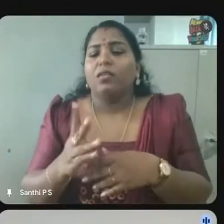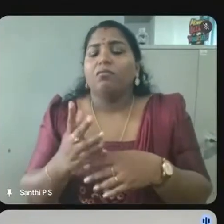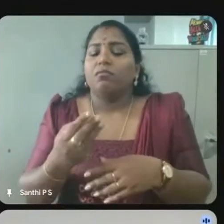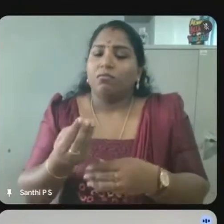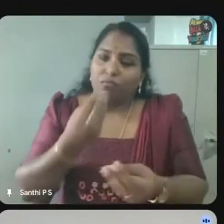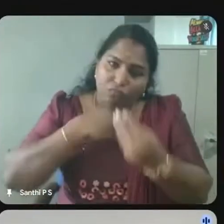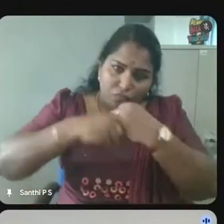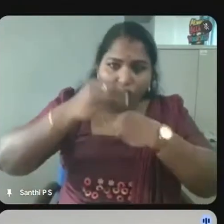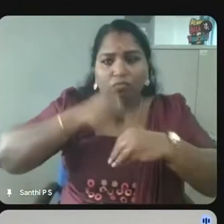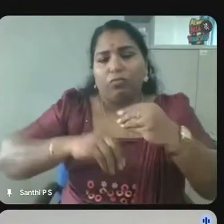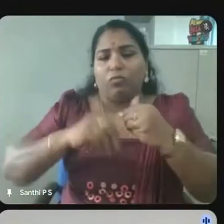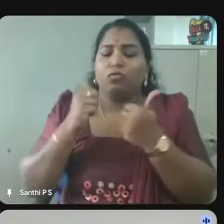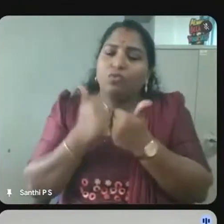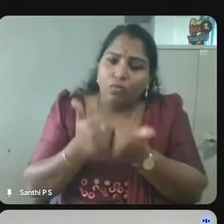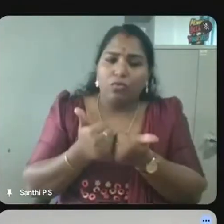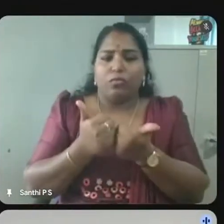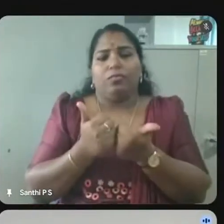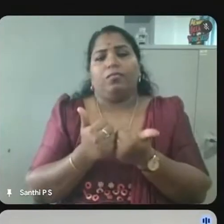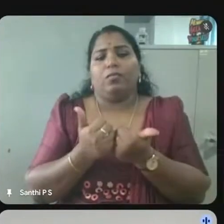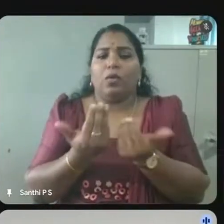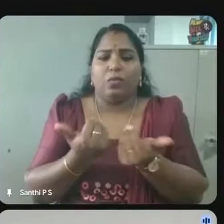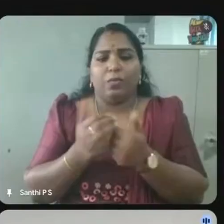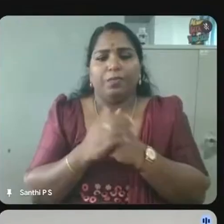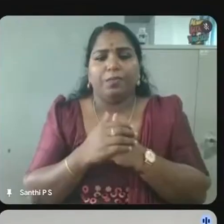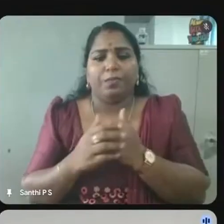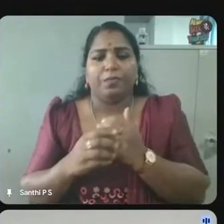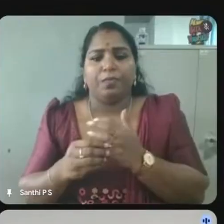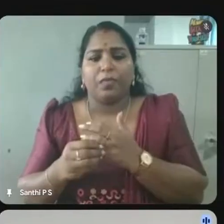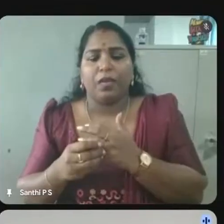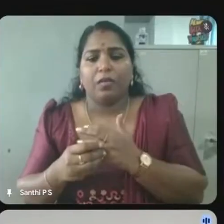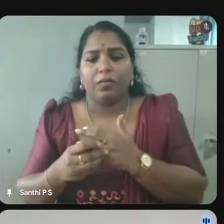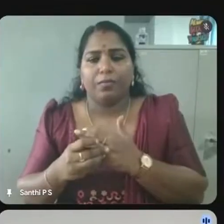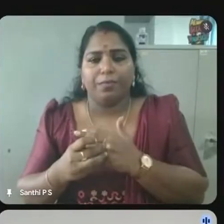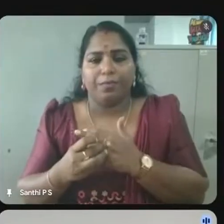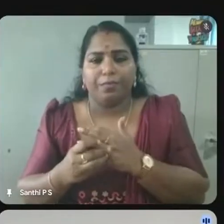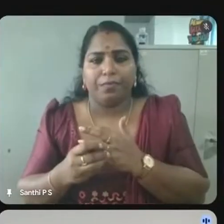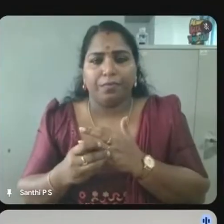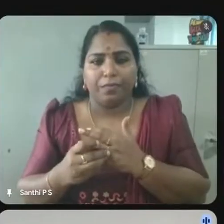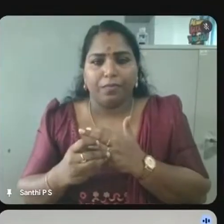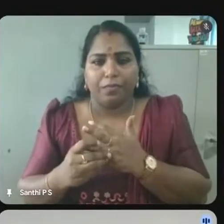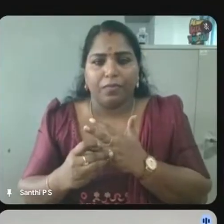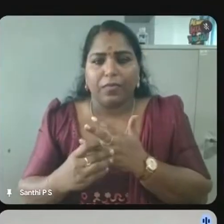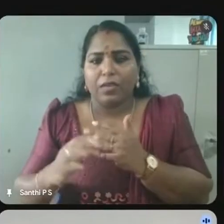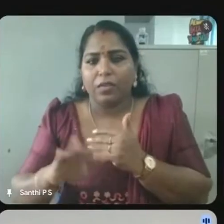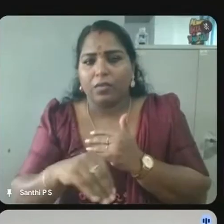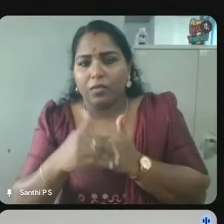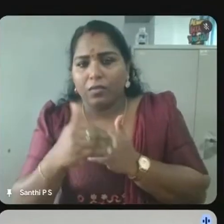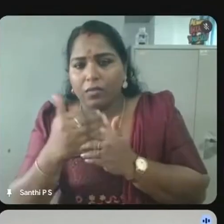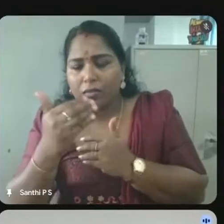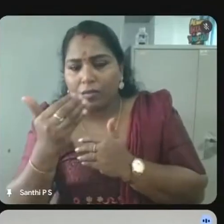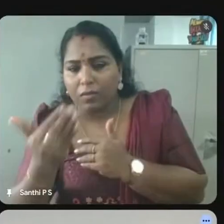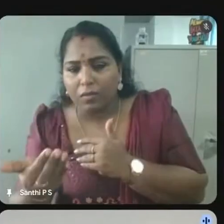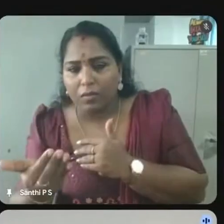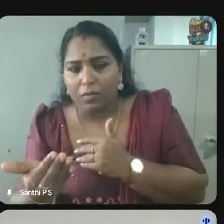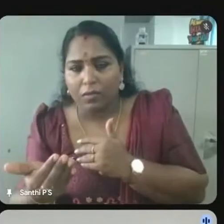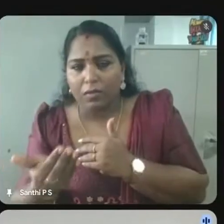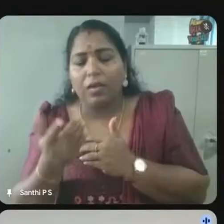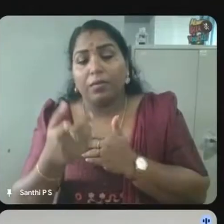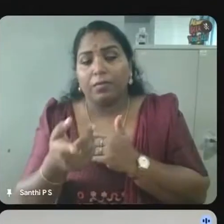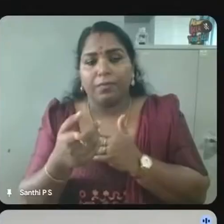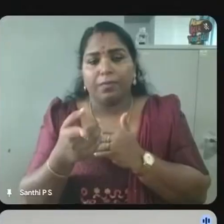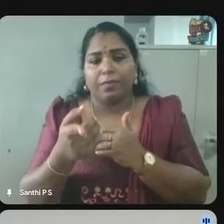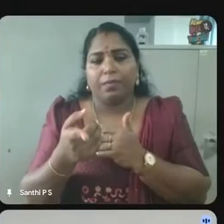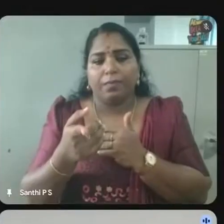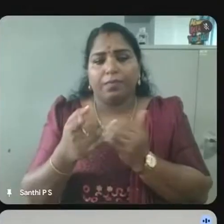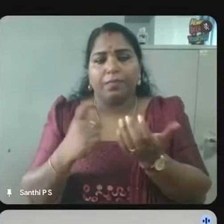പലർക്കും ഇതിനെപ്പറ്റി അത്ര ഒരു അറിവില്ല. കണ്ണിനകത്ത് ചെറിയ കുത്തുകൾ പോലെ ഫ്ലോട്ടേഴ്സ് ആയിട്ട് കാണുകയോ, കണ്ണിനകത്ത് ഫ്ലാഷസ് ഓഫ് ലൈറ്റ്, നമ്മുടെ ലൈറ്റ്